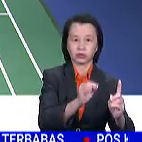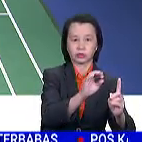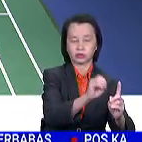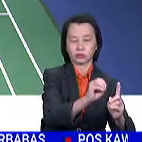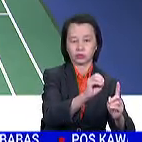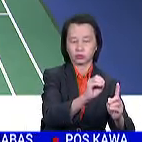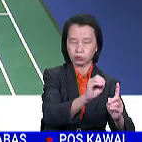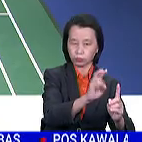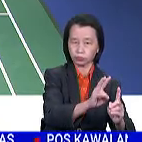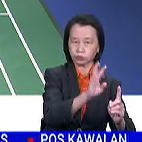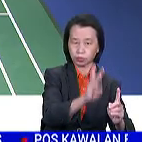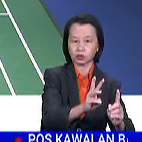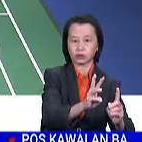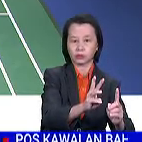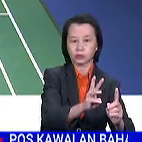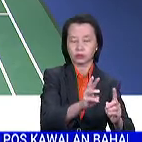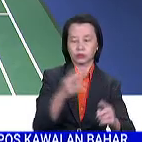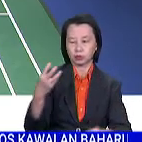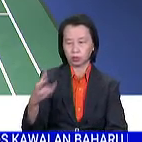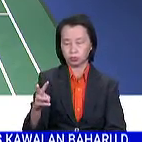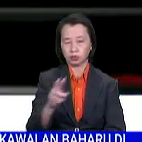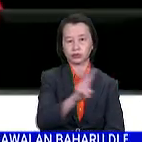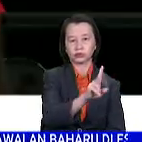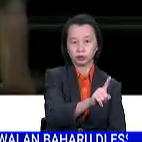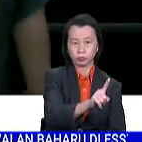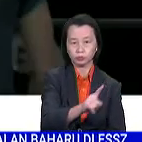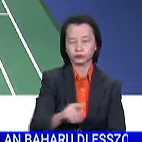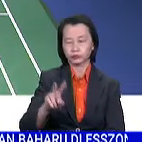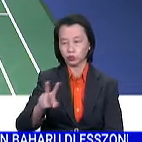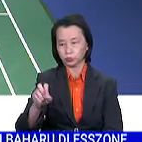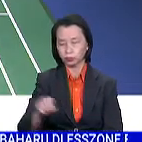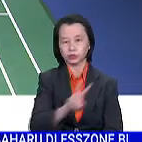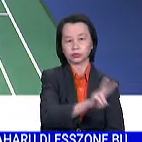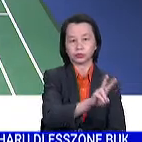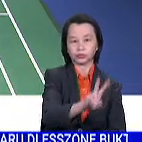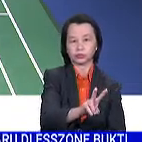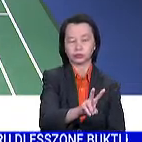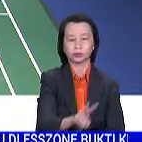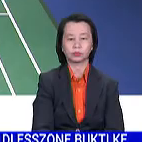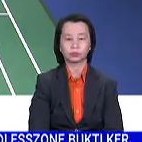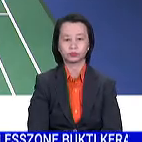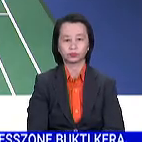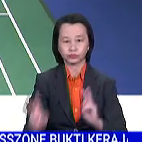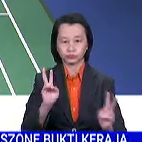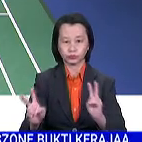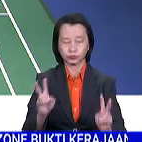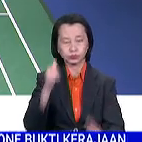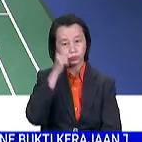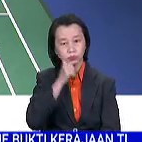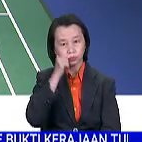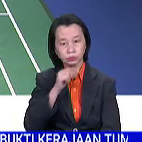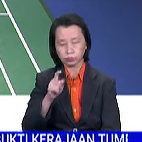176 epigeal Holden 1671 2022 Bergo Anita